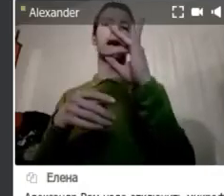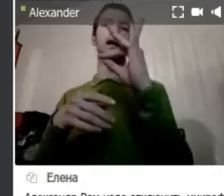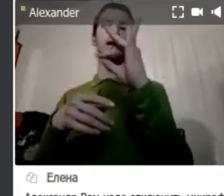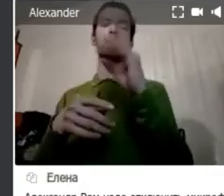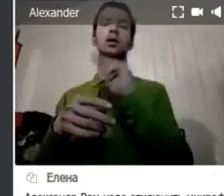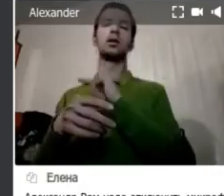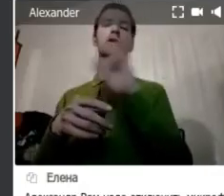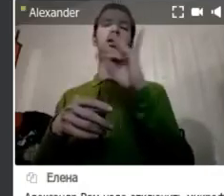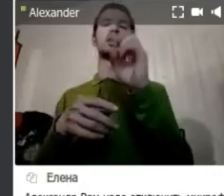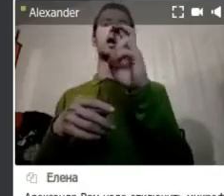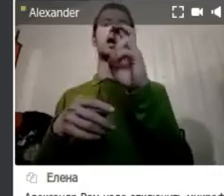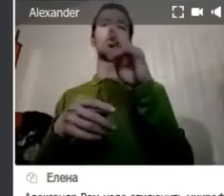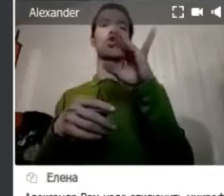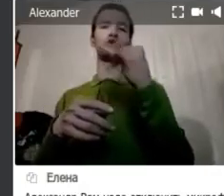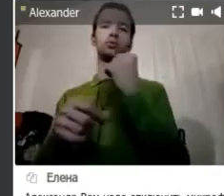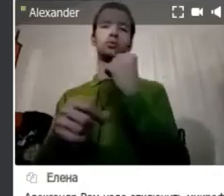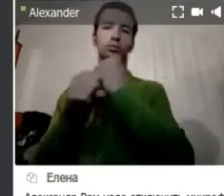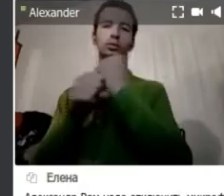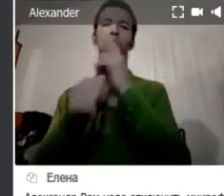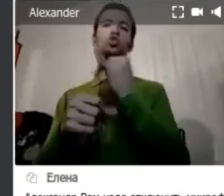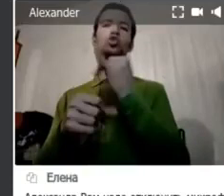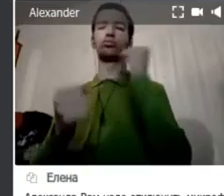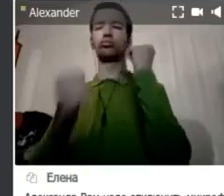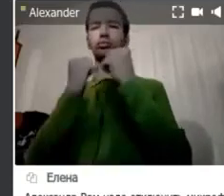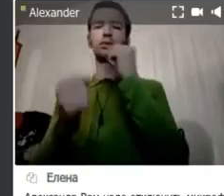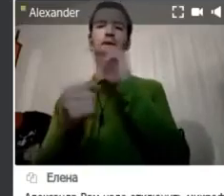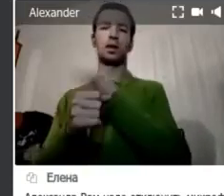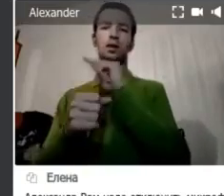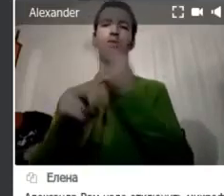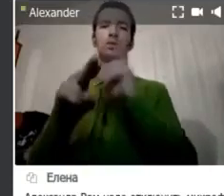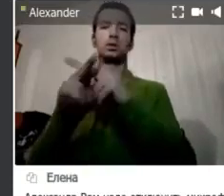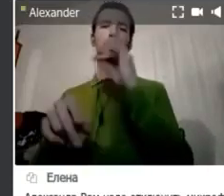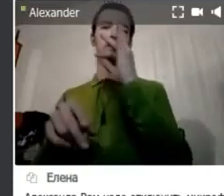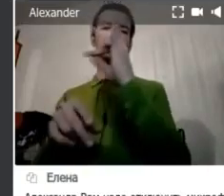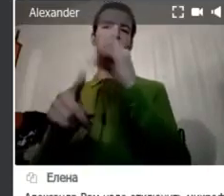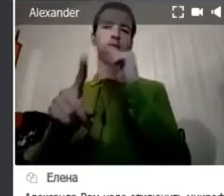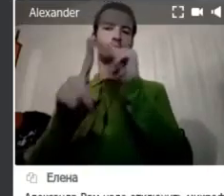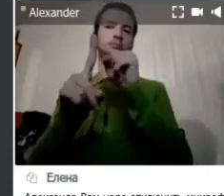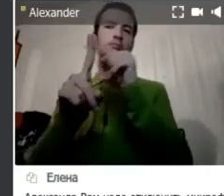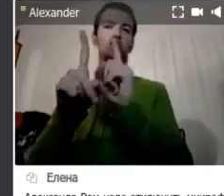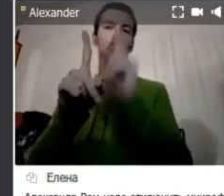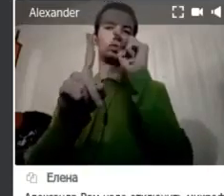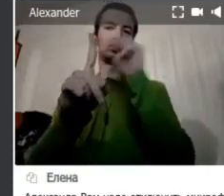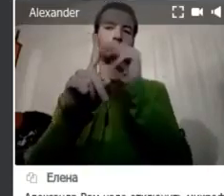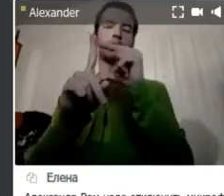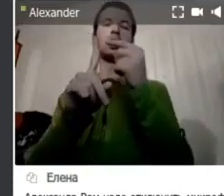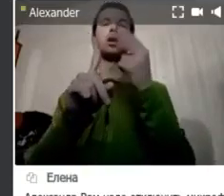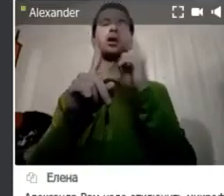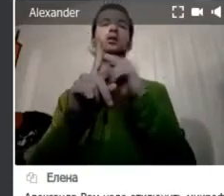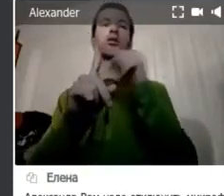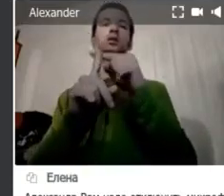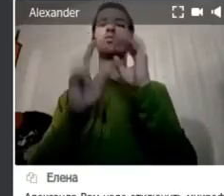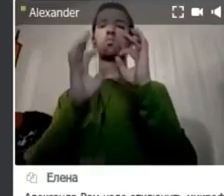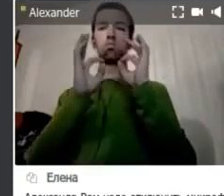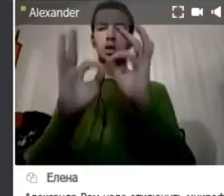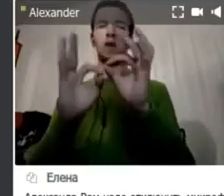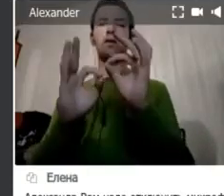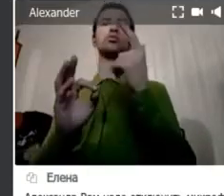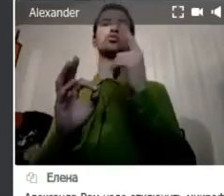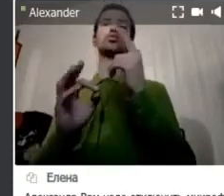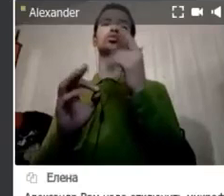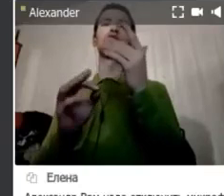находится 95% населения. Но фишка в том, что в этом секторе очень мало денег. Там всего 1%